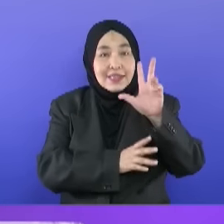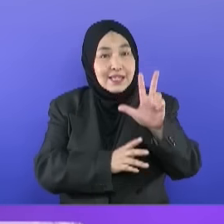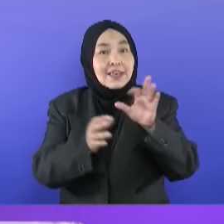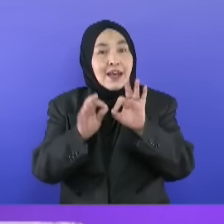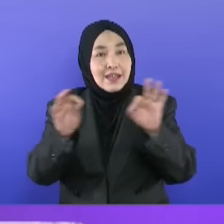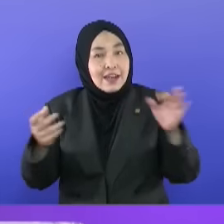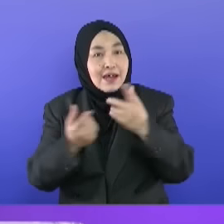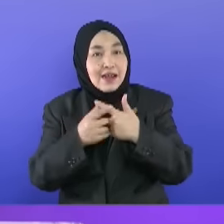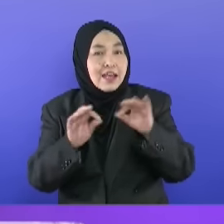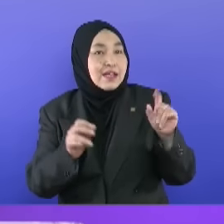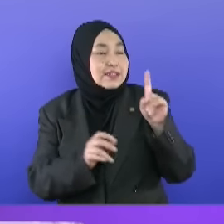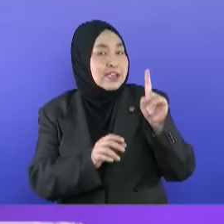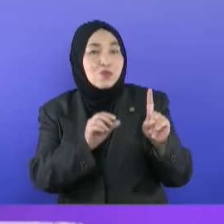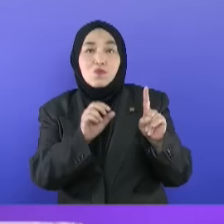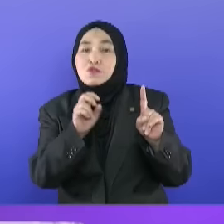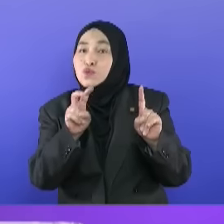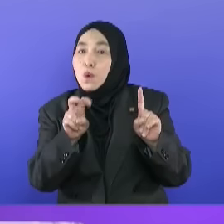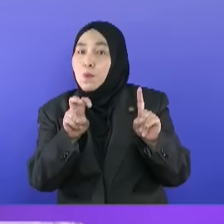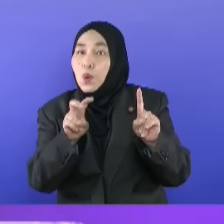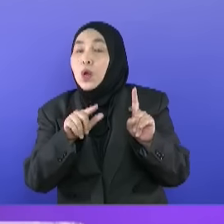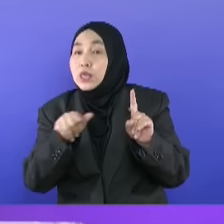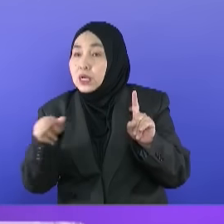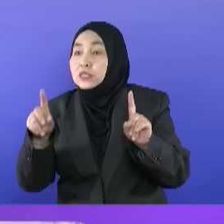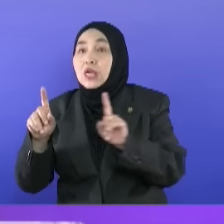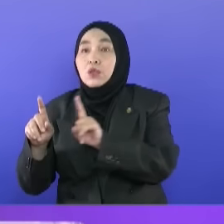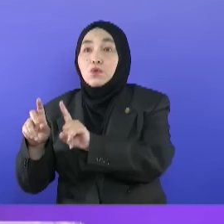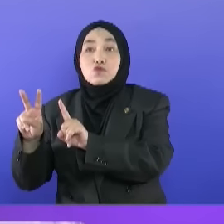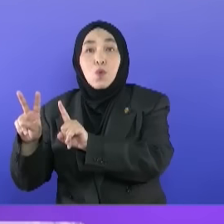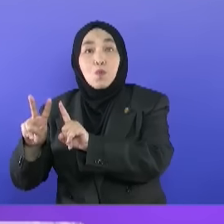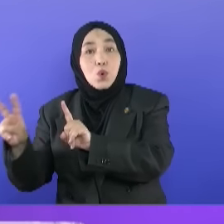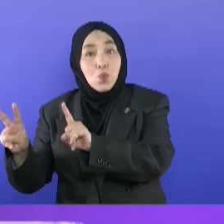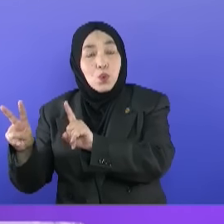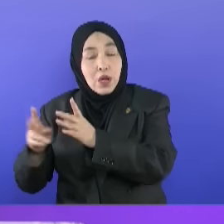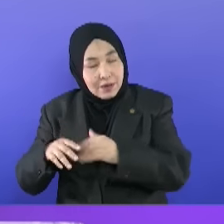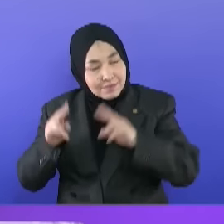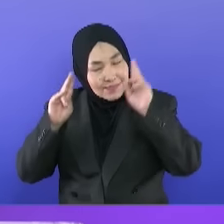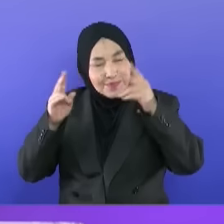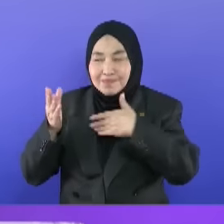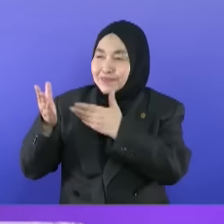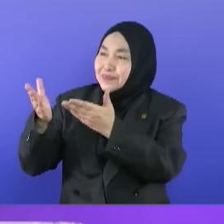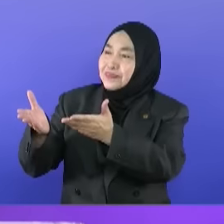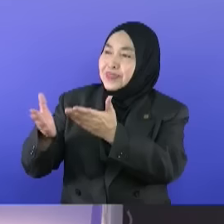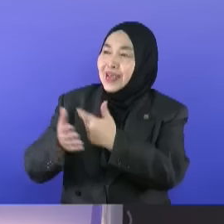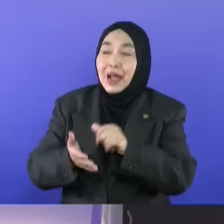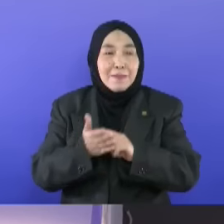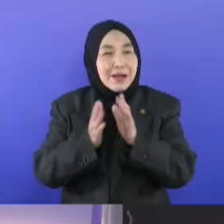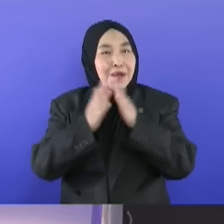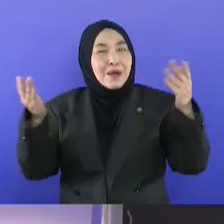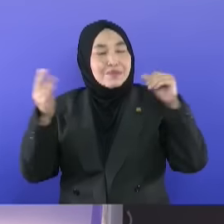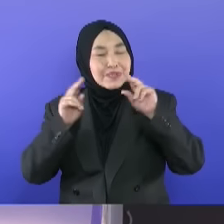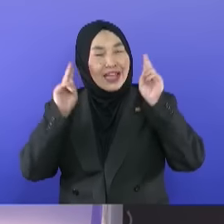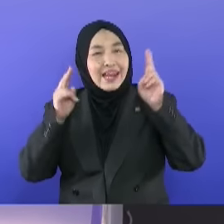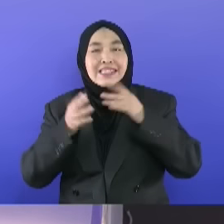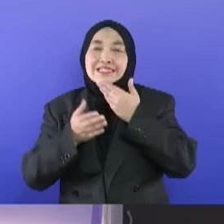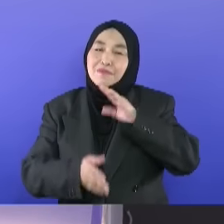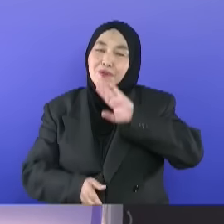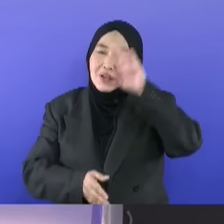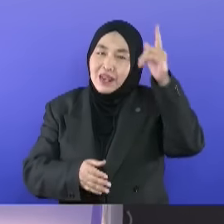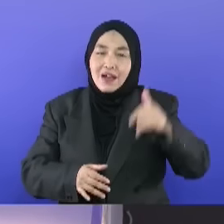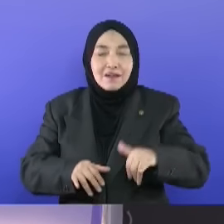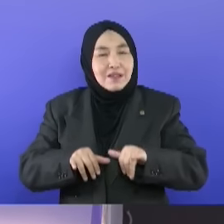daripada ayat 120 hingga 122 pada hari ini bersama al-fadil Ustaz Tirmizi Ali. Apa khabar Ustaz? Baik. Alhamdulillah ustaz Fah